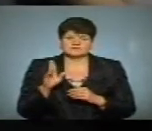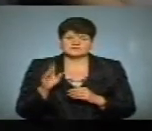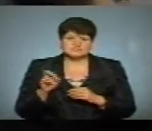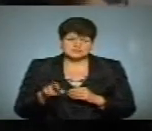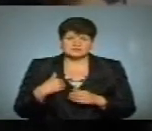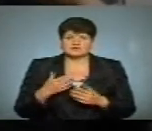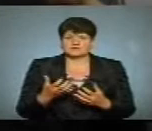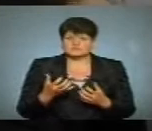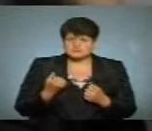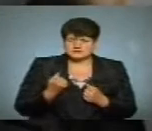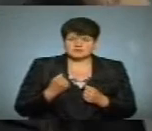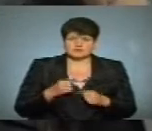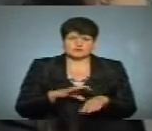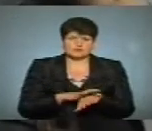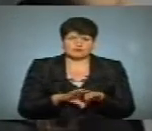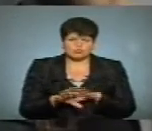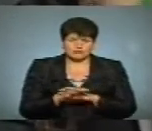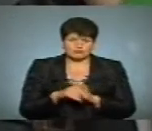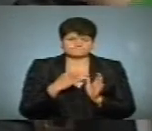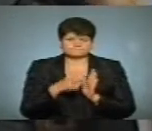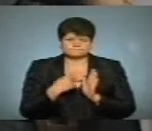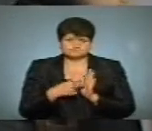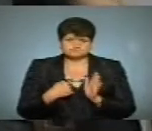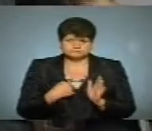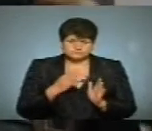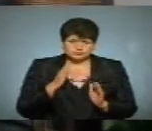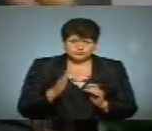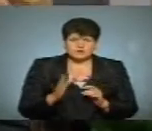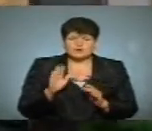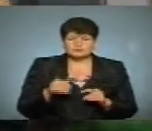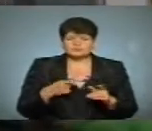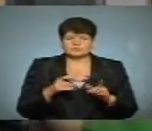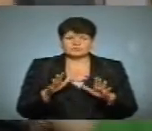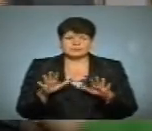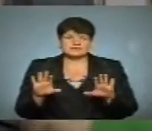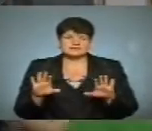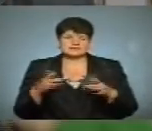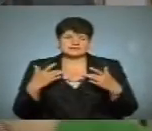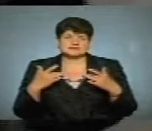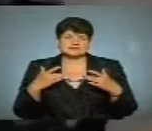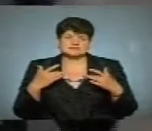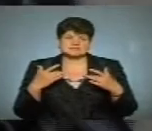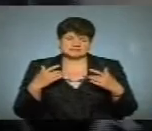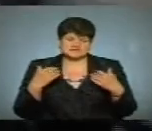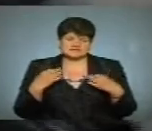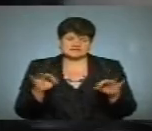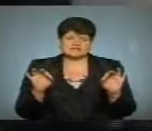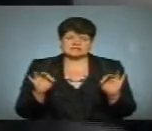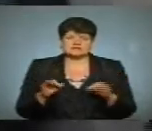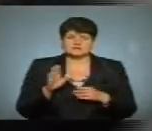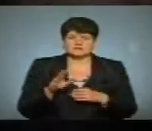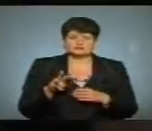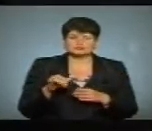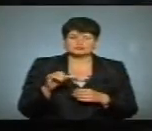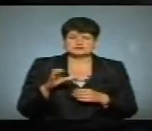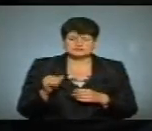полон і будуть допитувати. І тоді будуть відзняті елементи звільнення і вже бойові сцени. Володимир Мосейко у